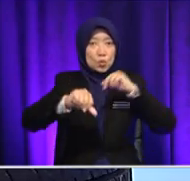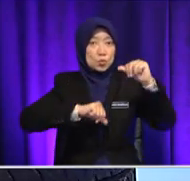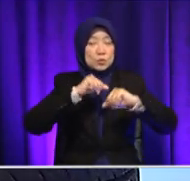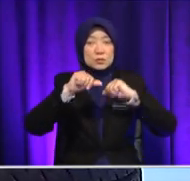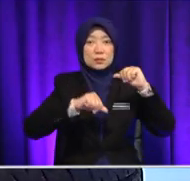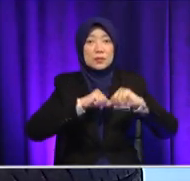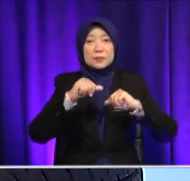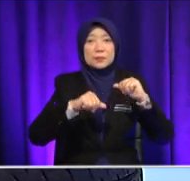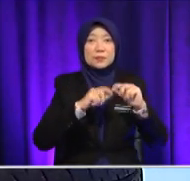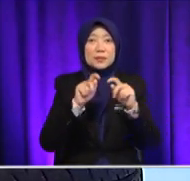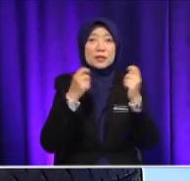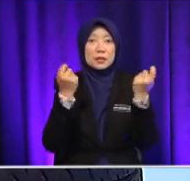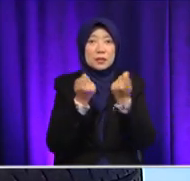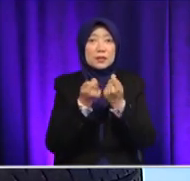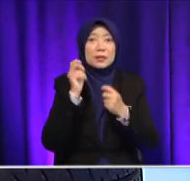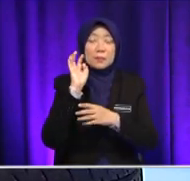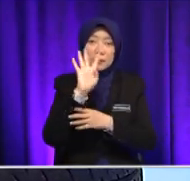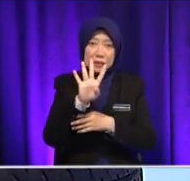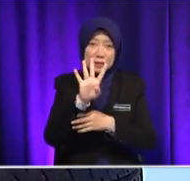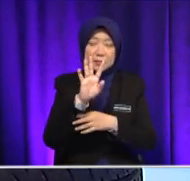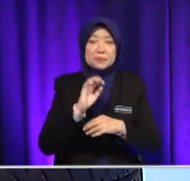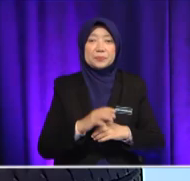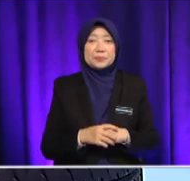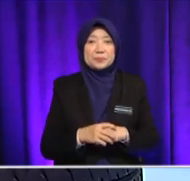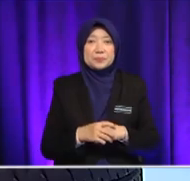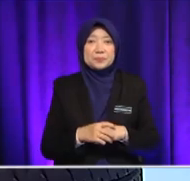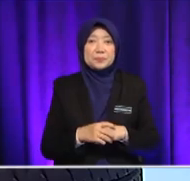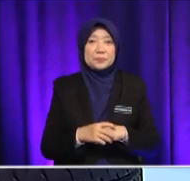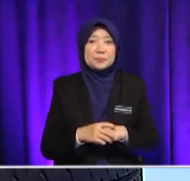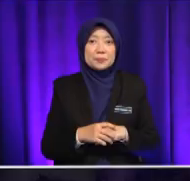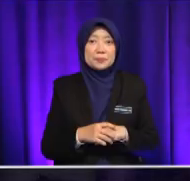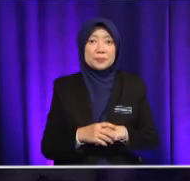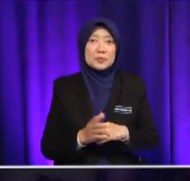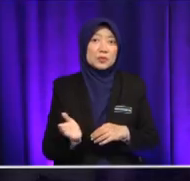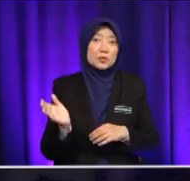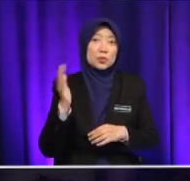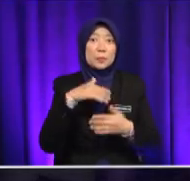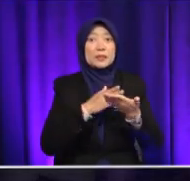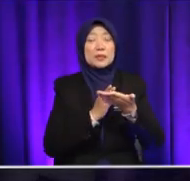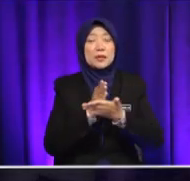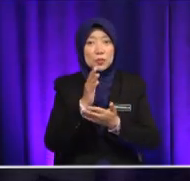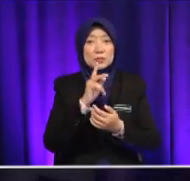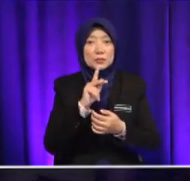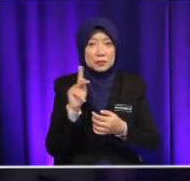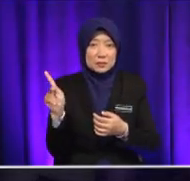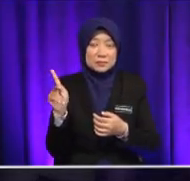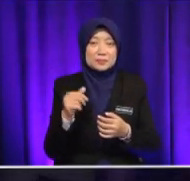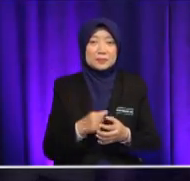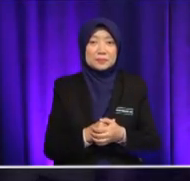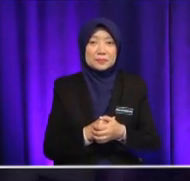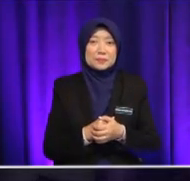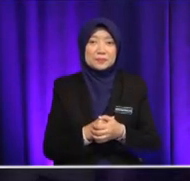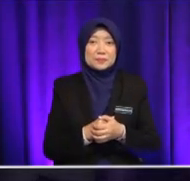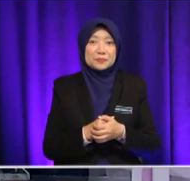pada hari ini adalah Sains Tingkatan 4. Baiklah, Cikgu Ruslan, jom kita teruskan. Okey, so kita teruskan, Syan, ya. Alright. So